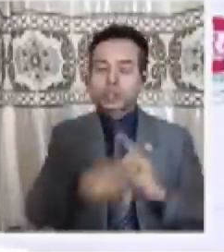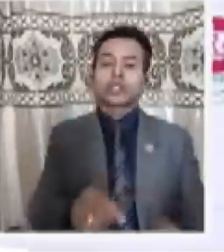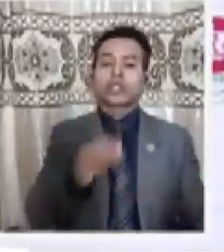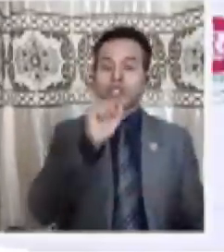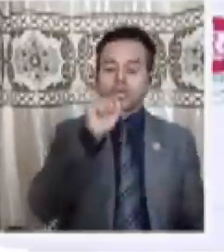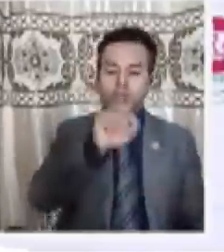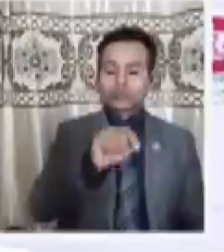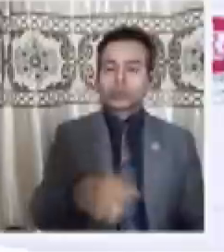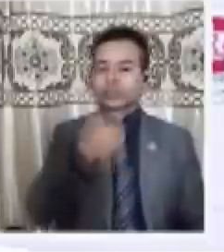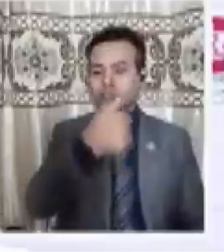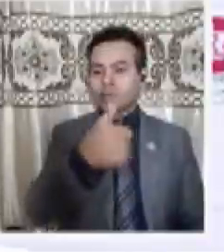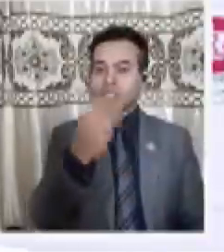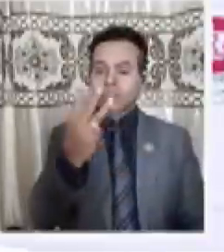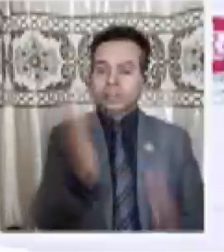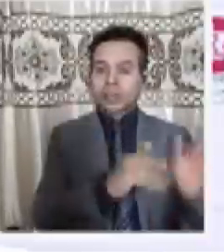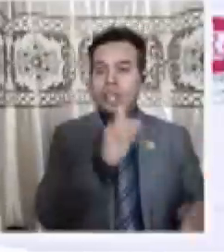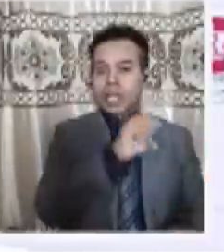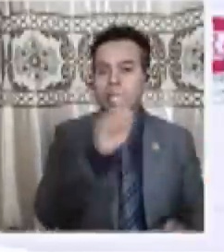0.63%, 11 থেকে 20